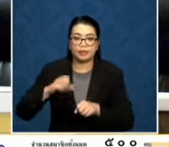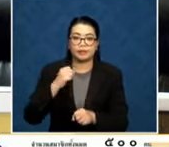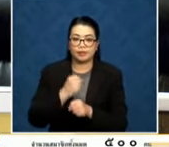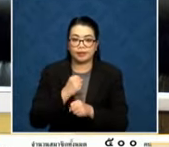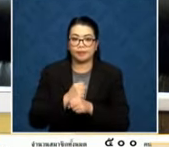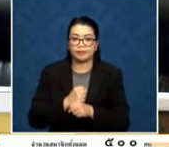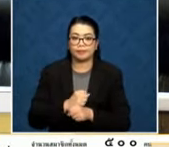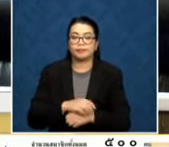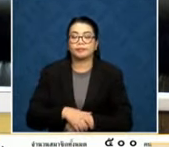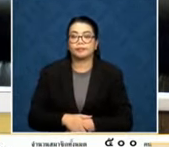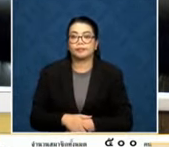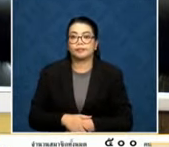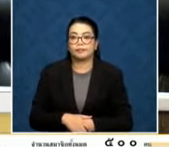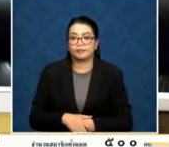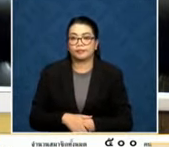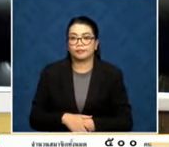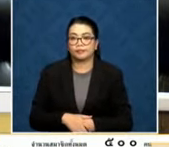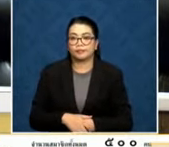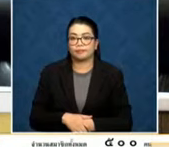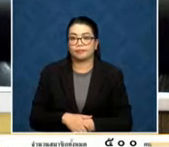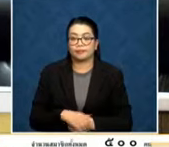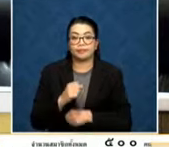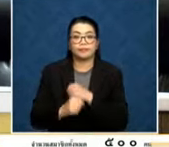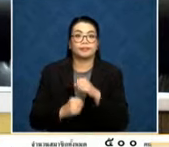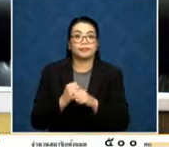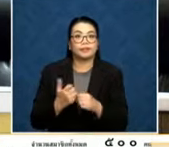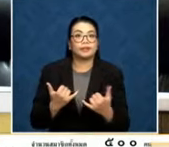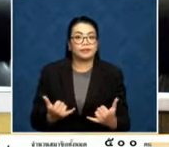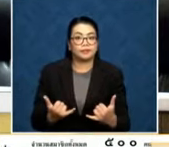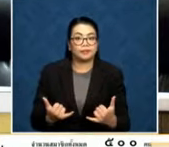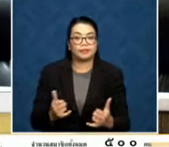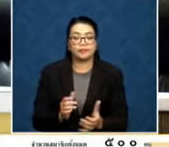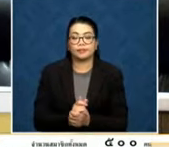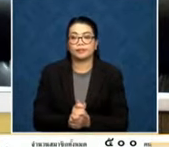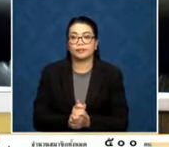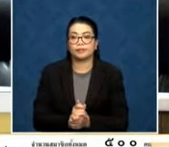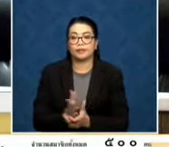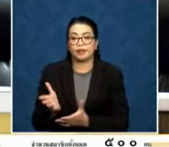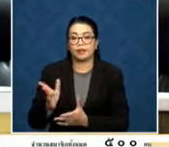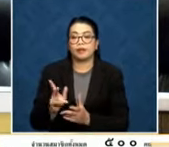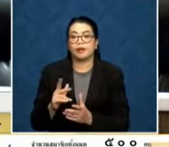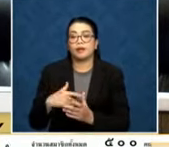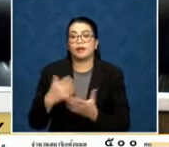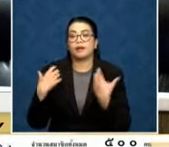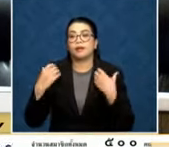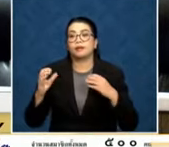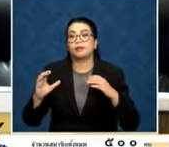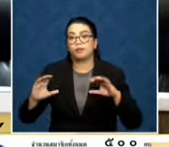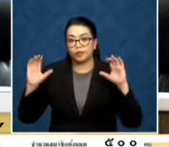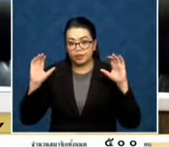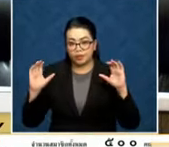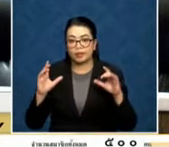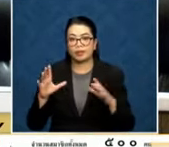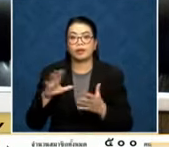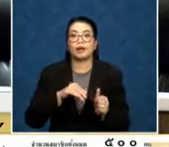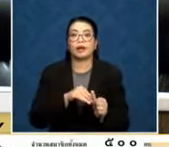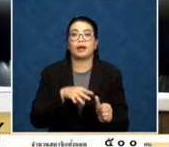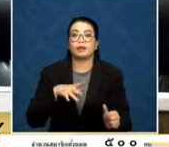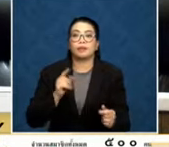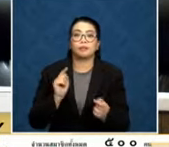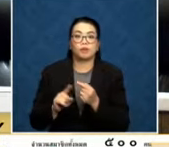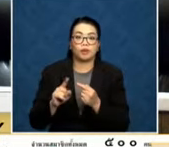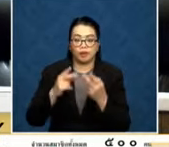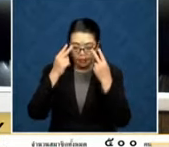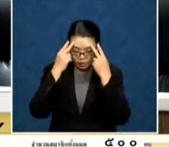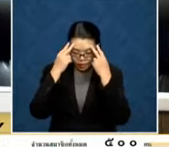มาในขณะเดียวกันนะครับปีนี้นะครับทางคณะรัฐมนตรีโดยการนำของพณะท่าน